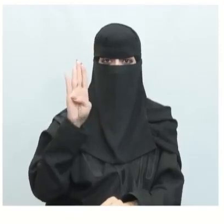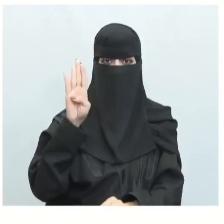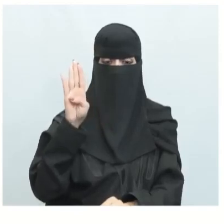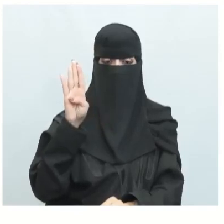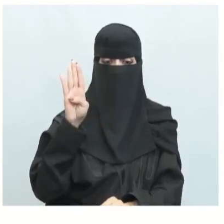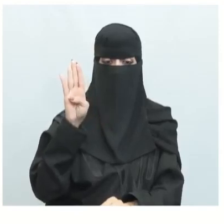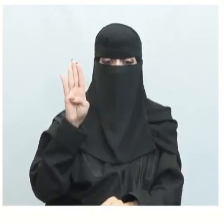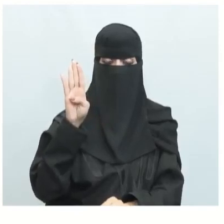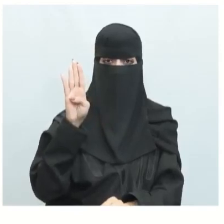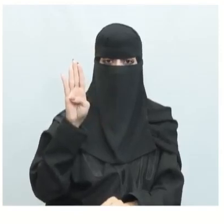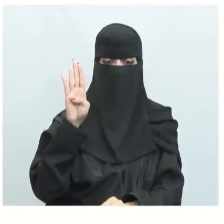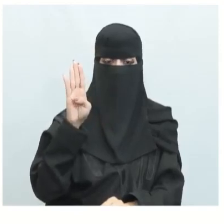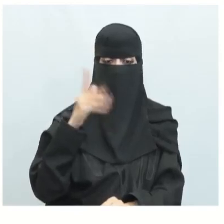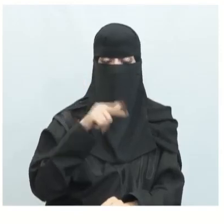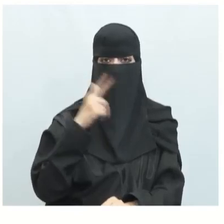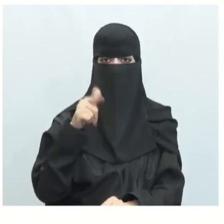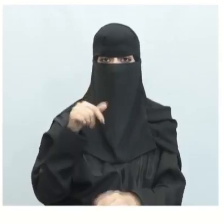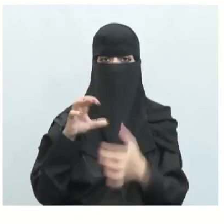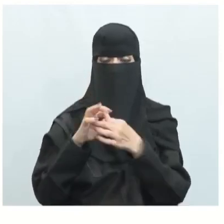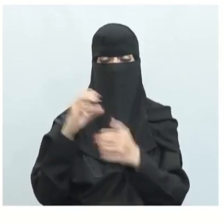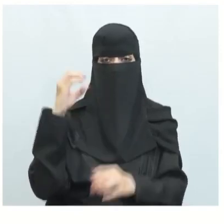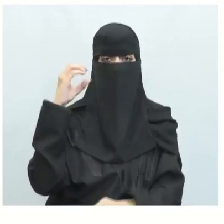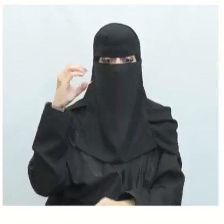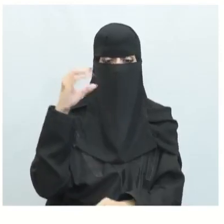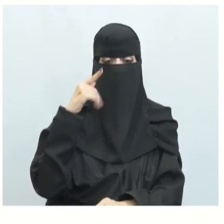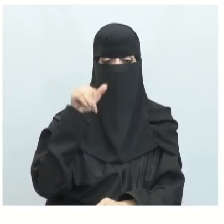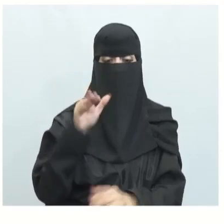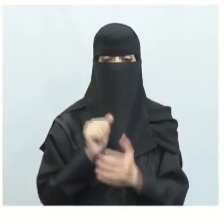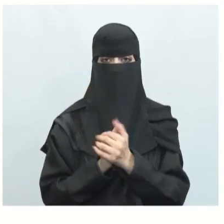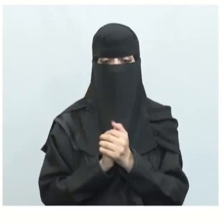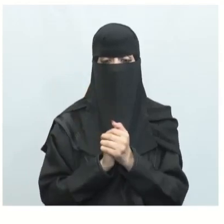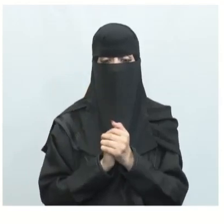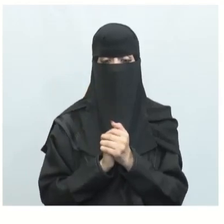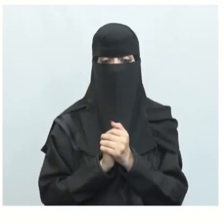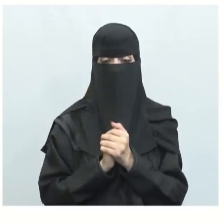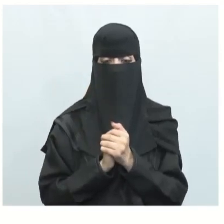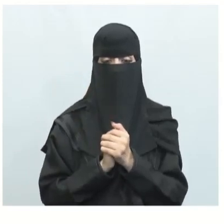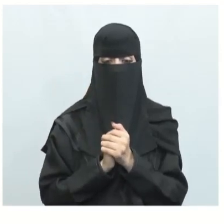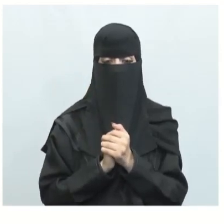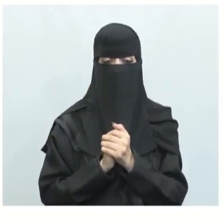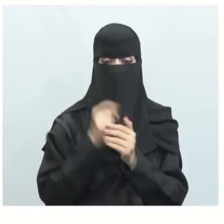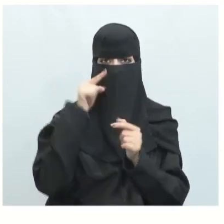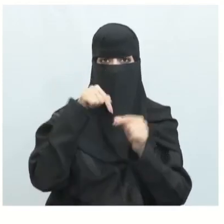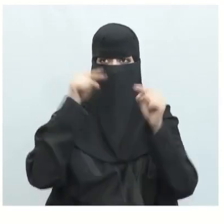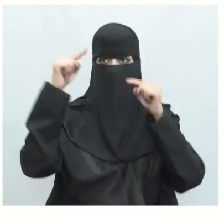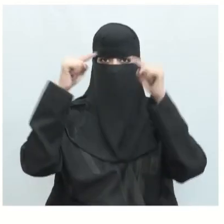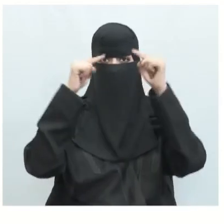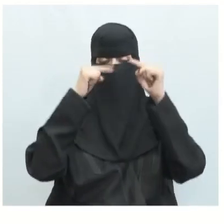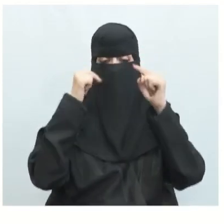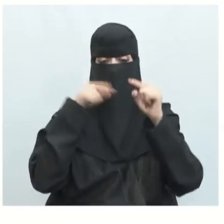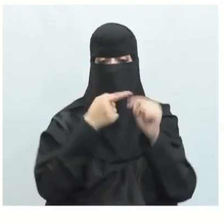عفوا البي والسي بهذا الشكل طبعا مع علامتي التنصيص لكل